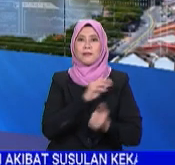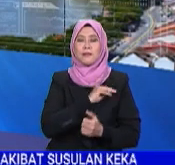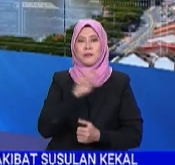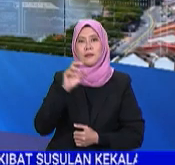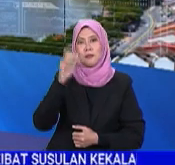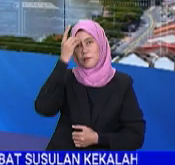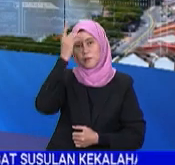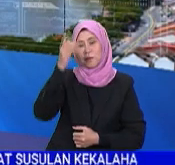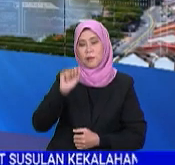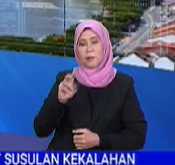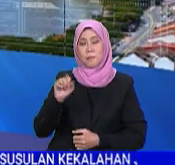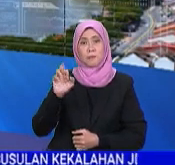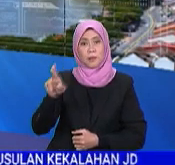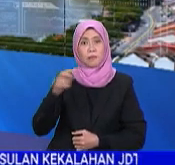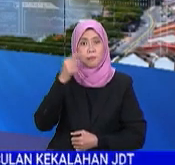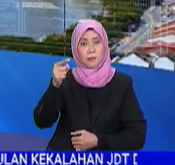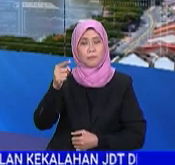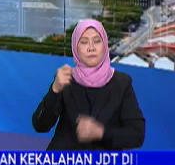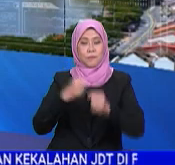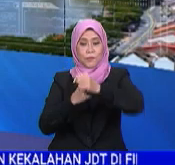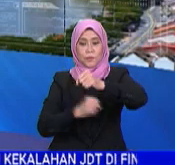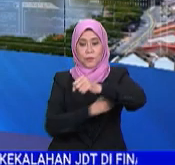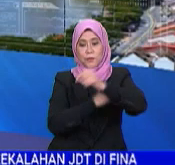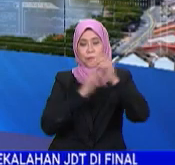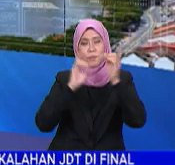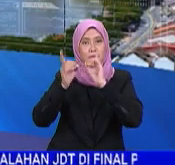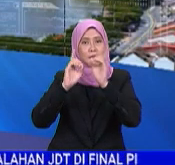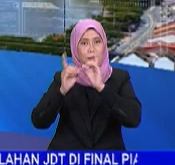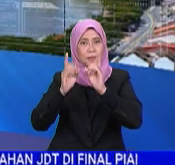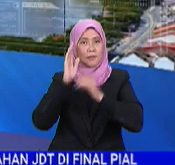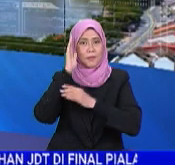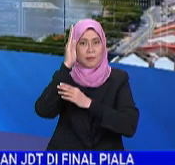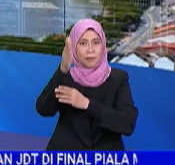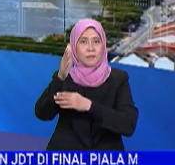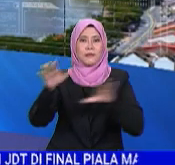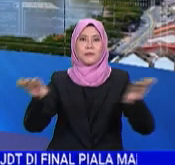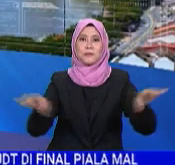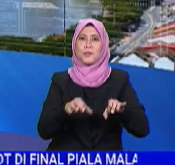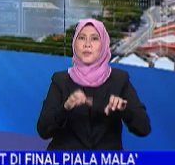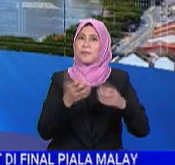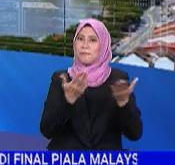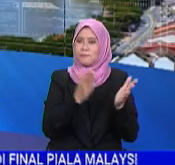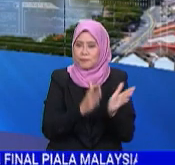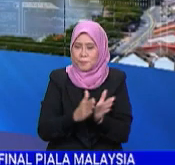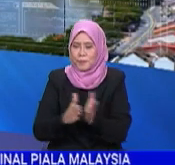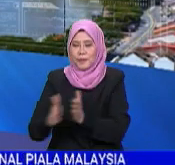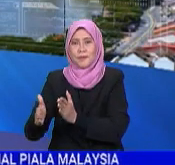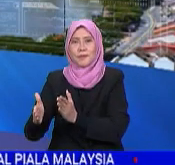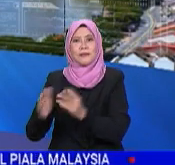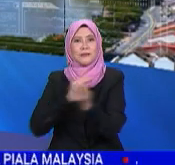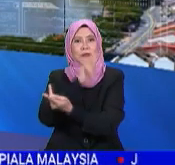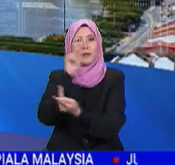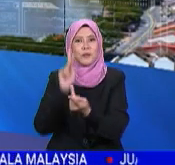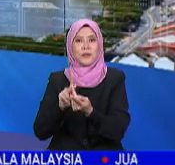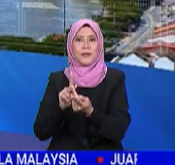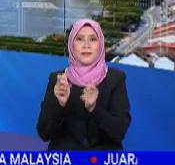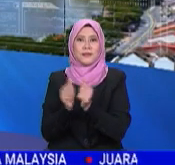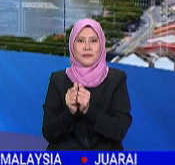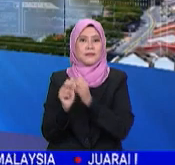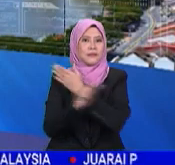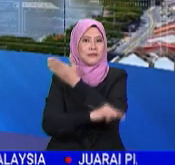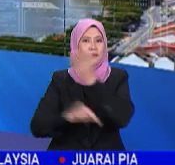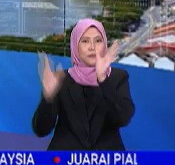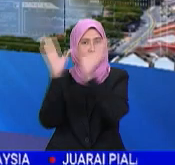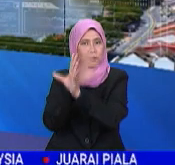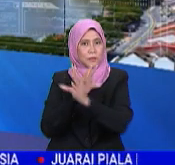Tengah Lia San berkata pembangunan infrastruktur digital ini seterusnya akan dilakukan secara strategis bersesuaian dengan acuan